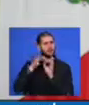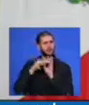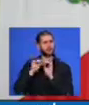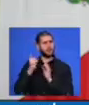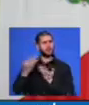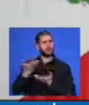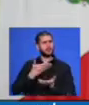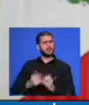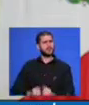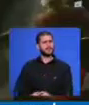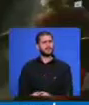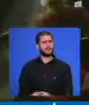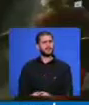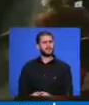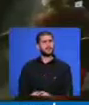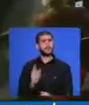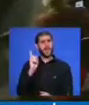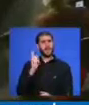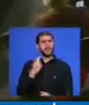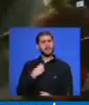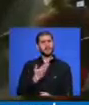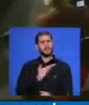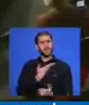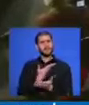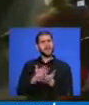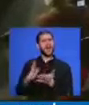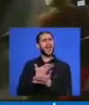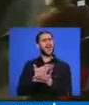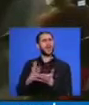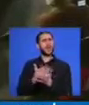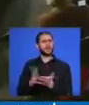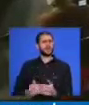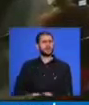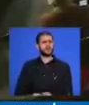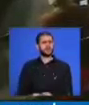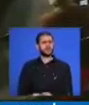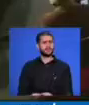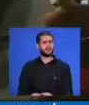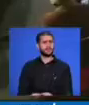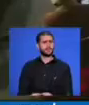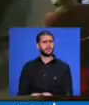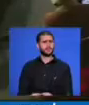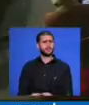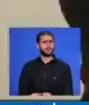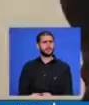habiendo. Pero, pues las decisiones las tomamos